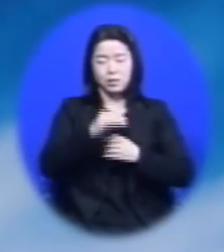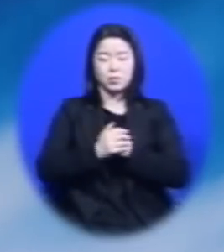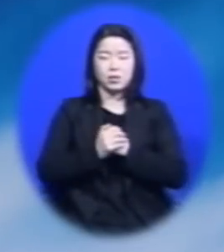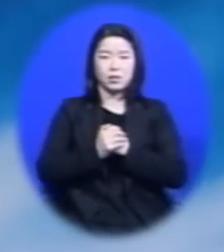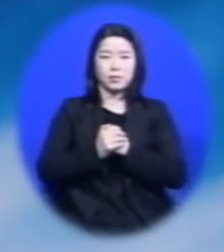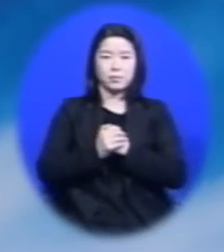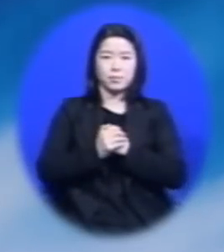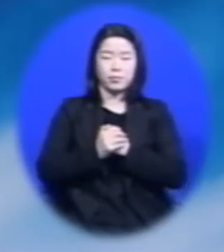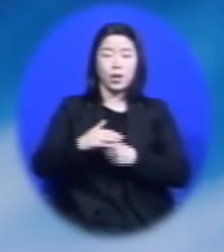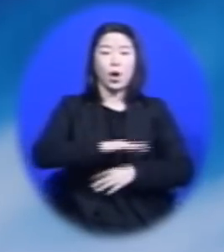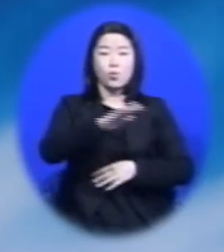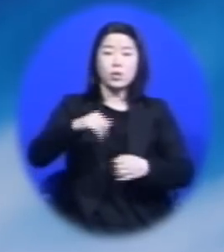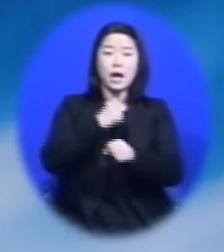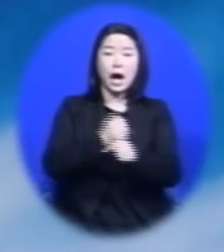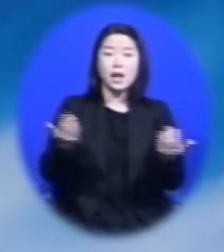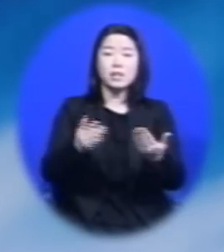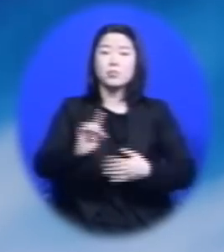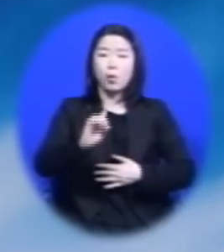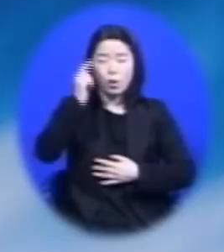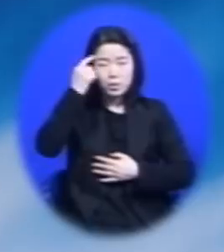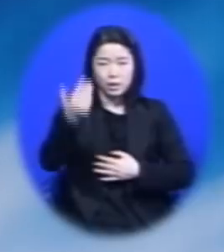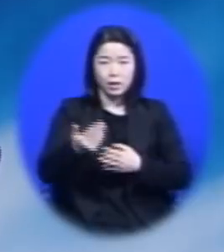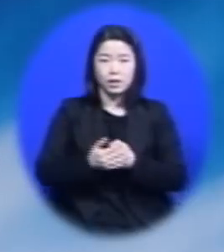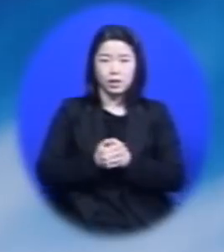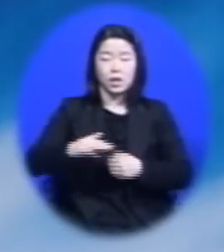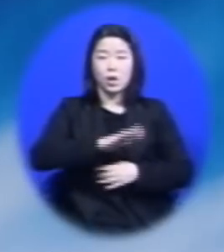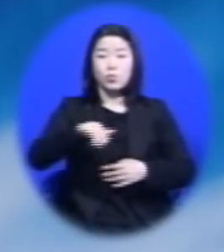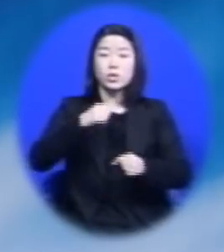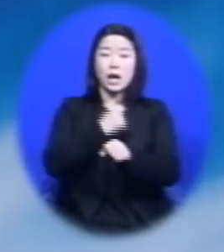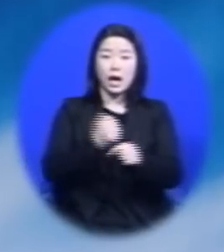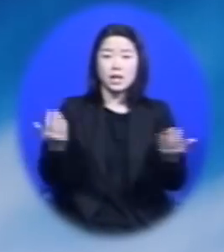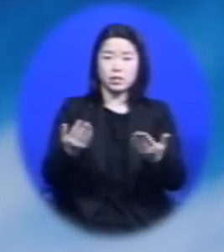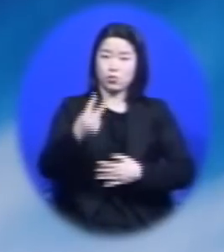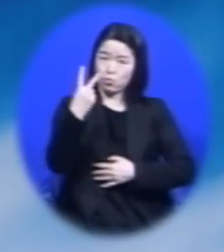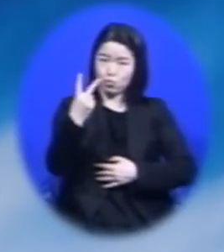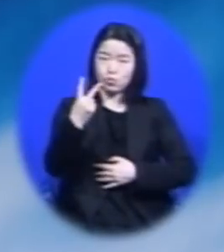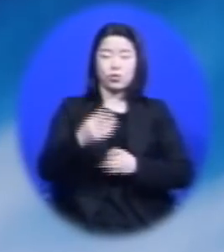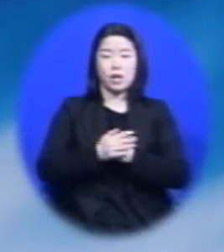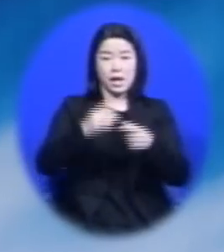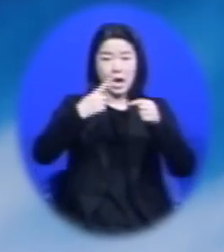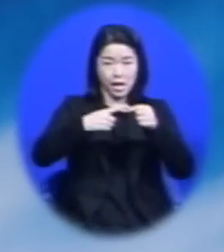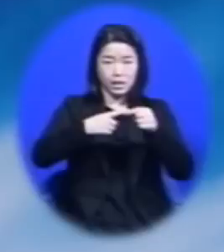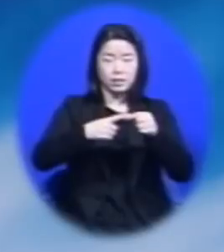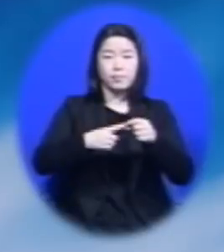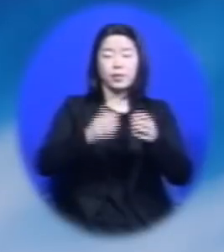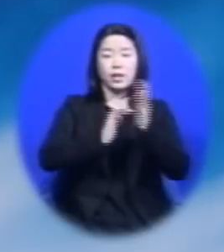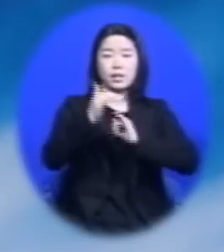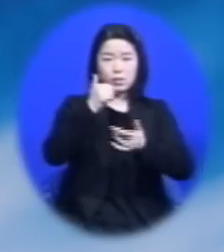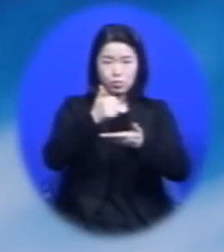거예요 우리가 할 일이 뭐죠 그러면 우리가 할 일은 두 가지예요 하나는